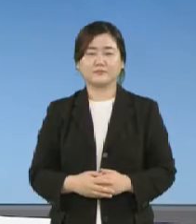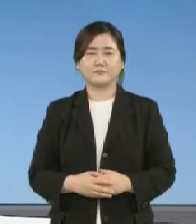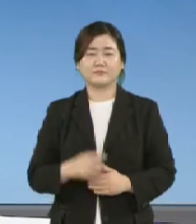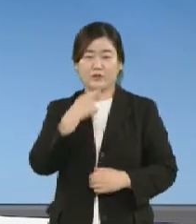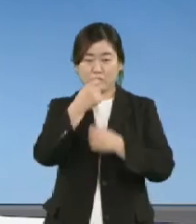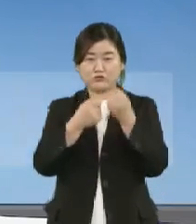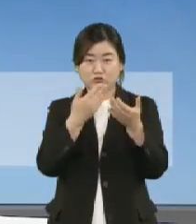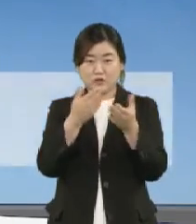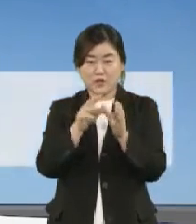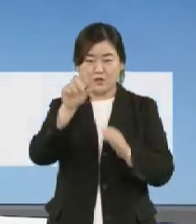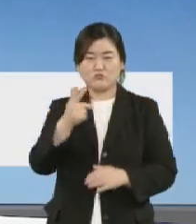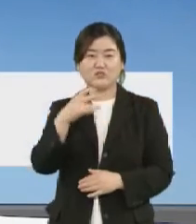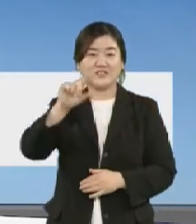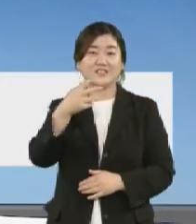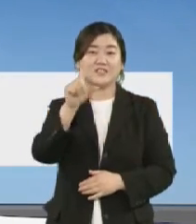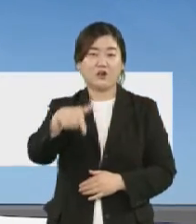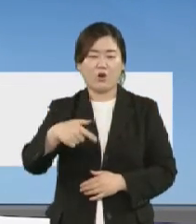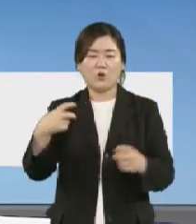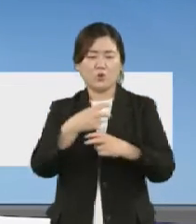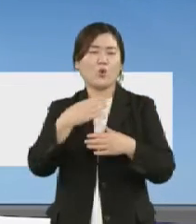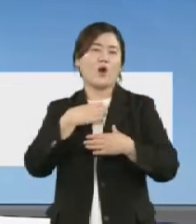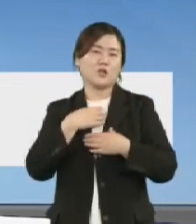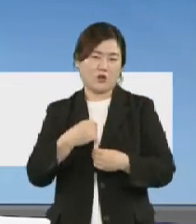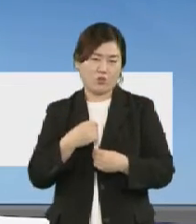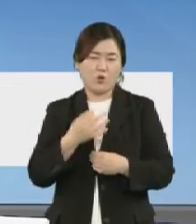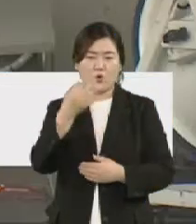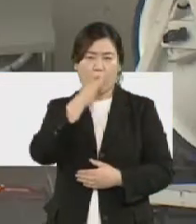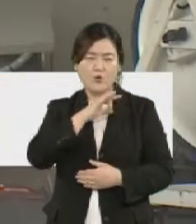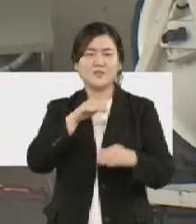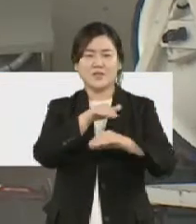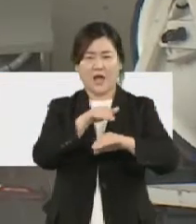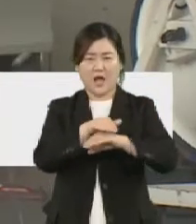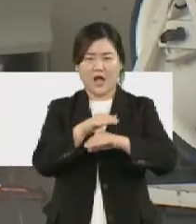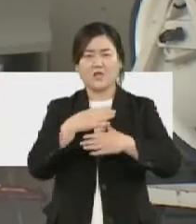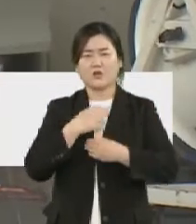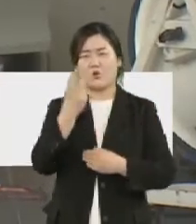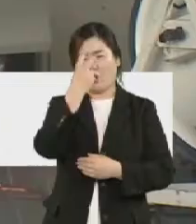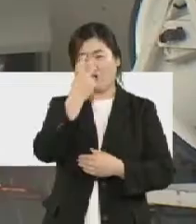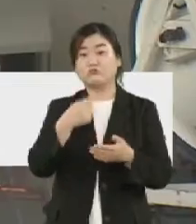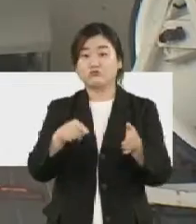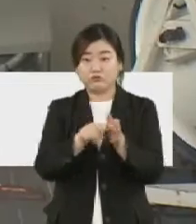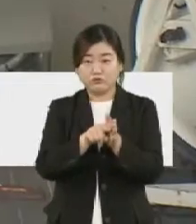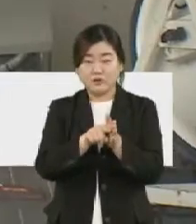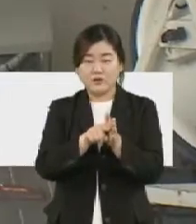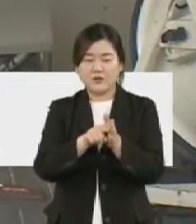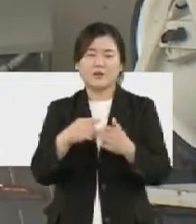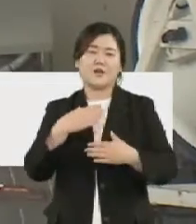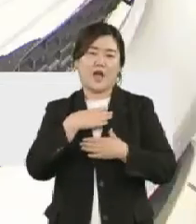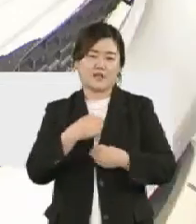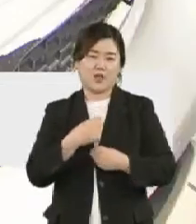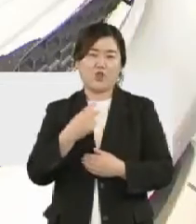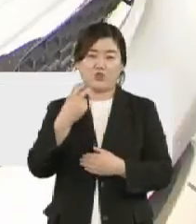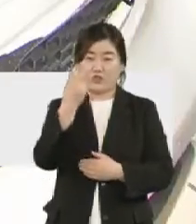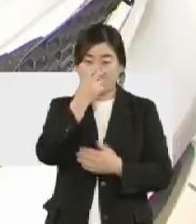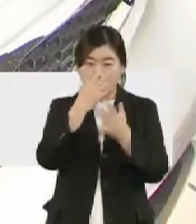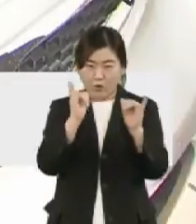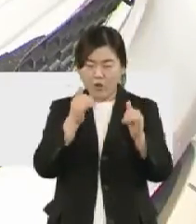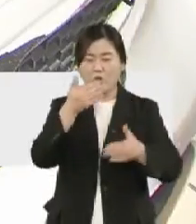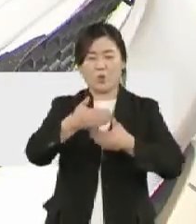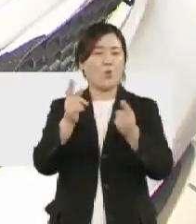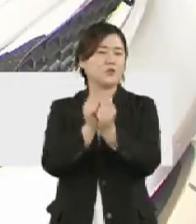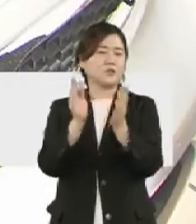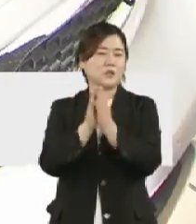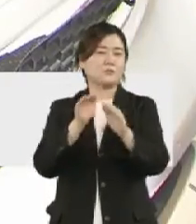민주당 문 진석의 원이 교통안전과 효율적 인 자동차 안전관리를 위해 안전 단속원 이 도로에서